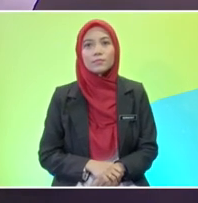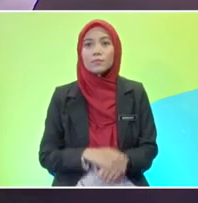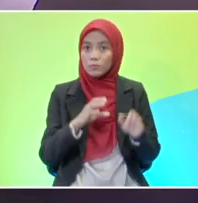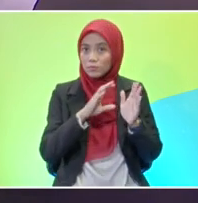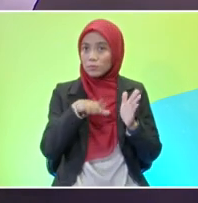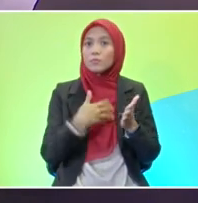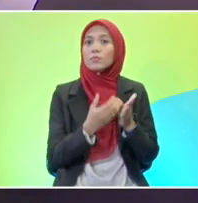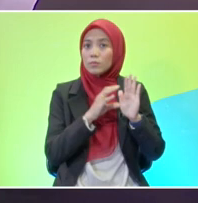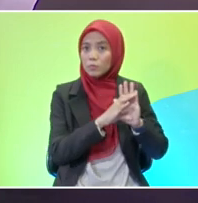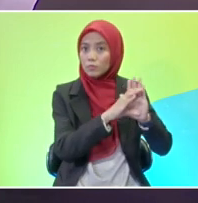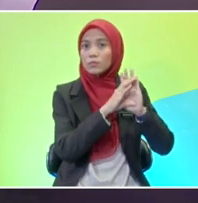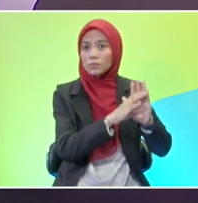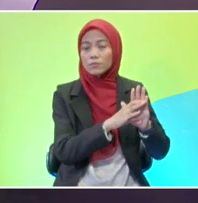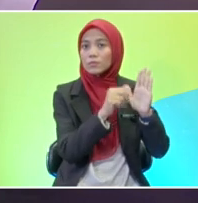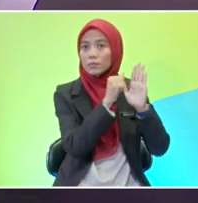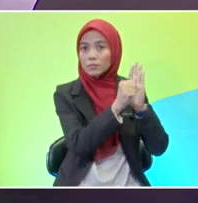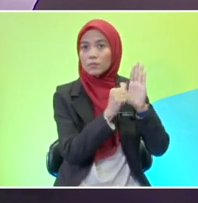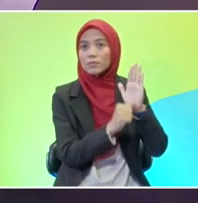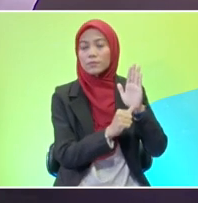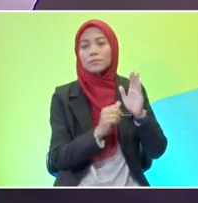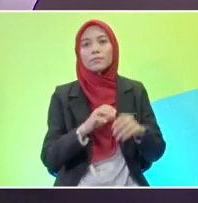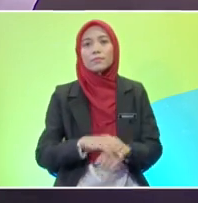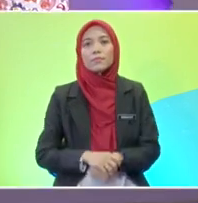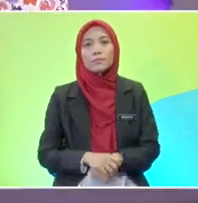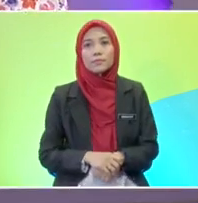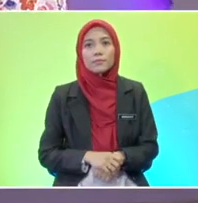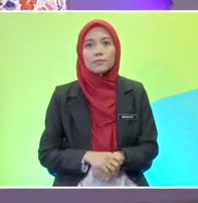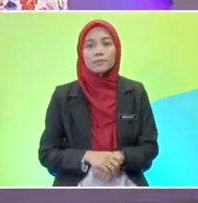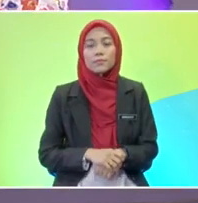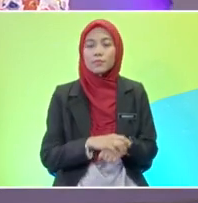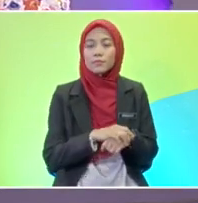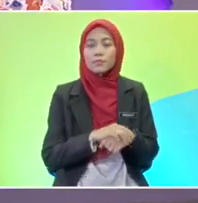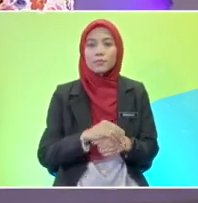contoh-contoh motif lah dan seterusnya motif kaligrafi